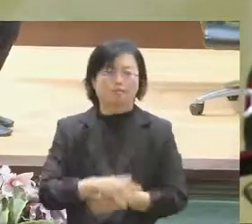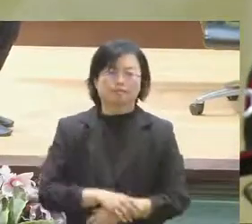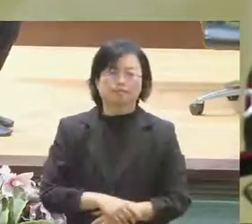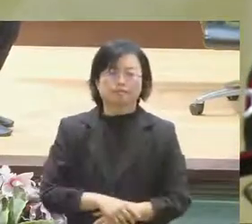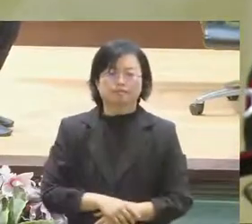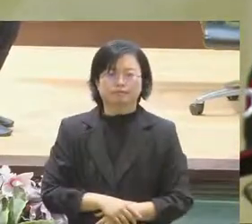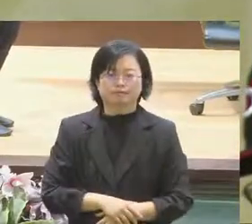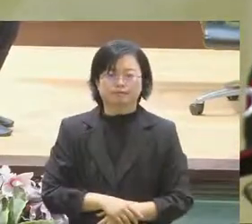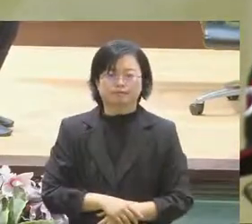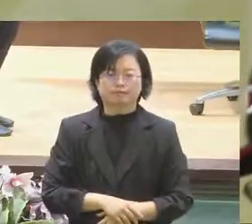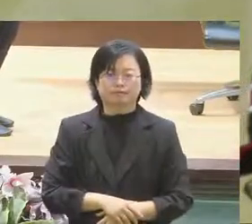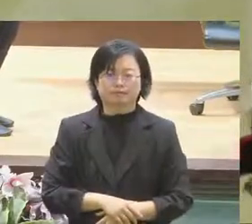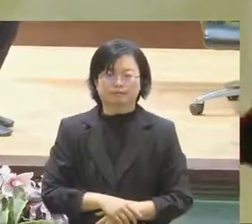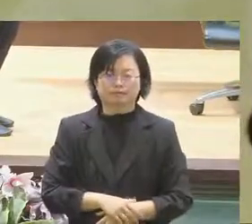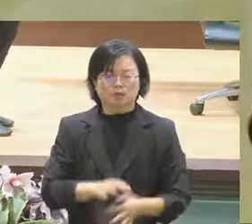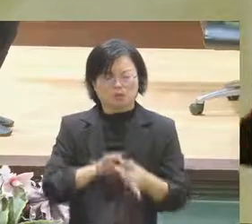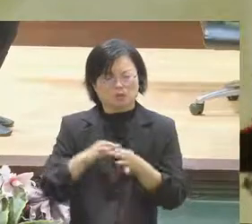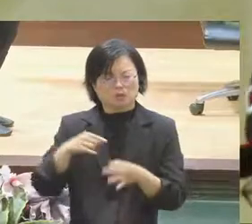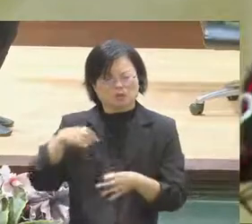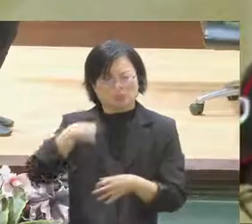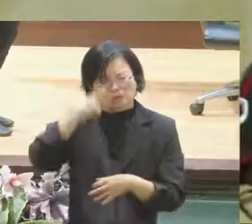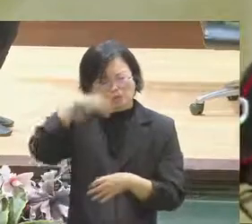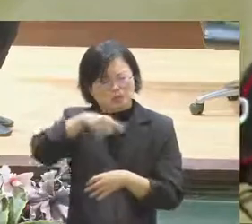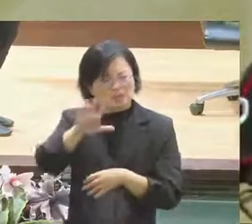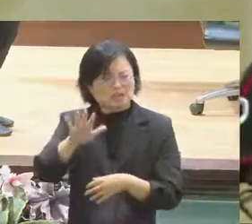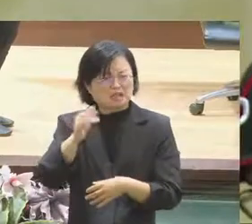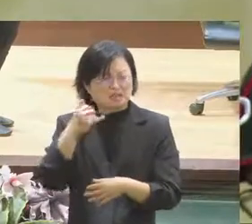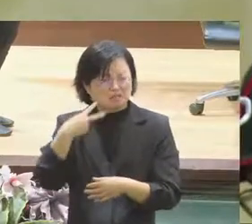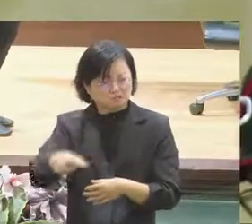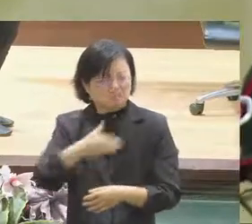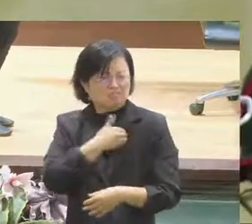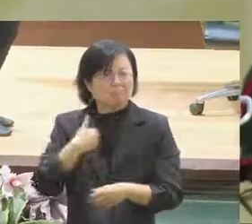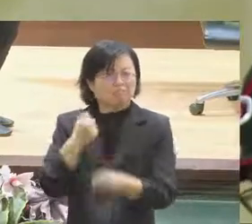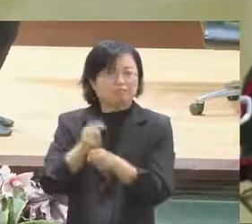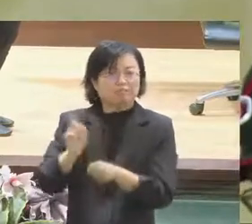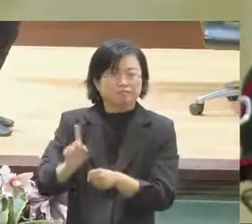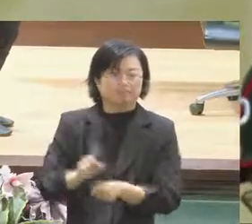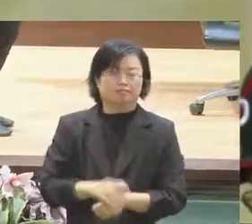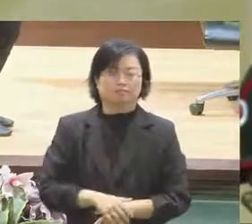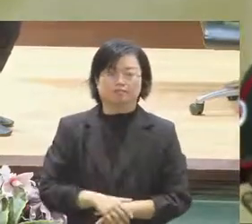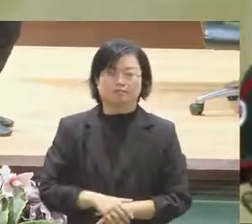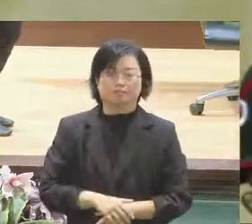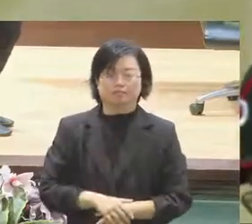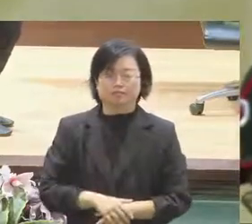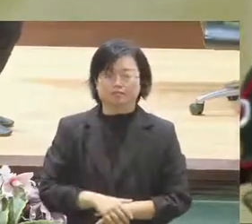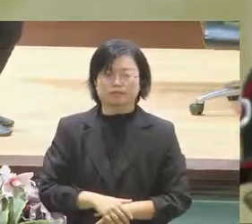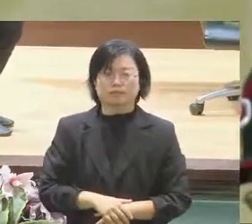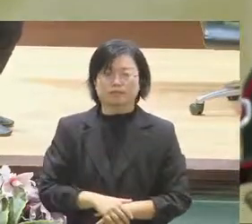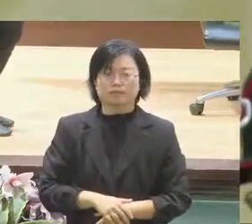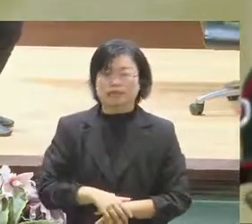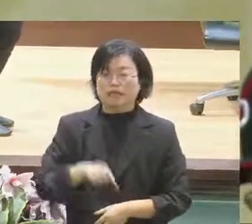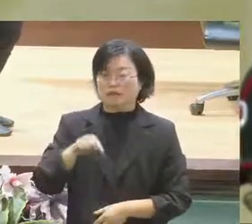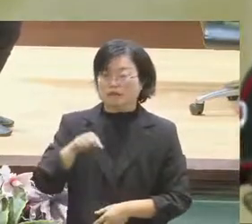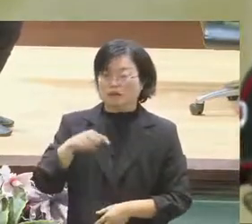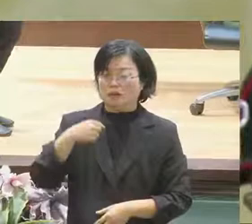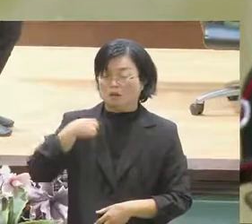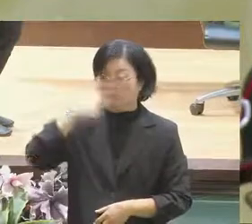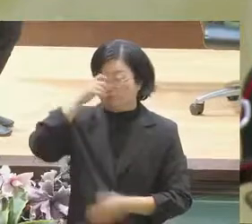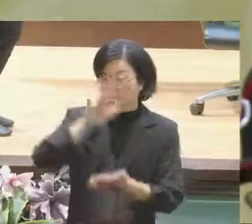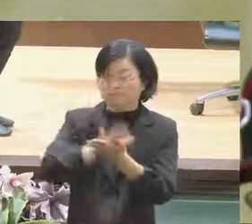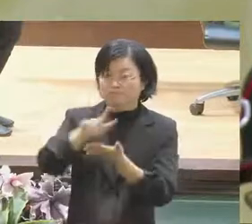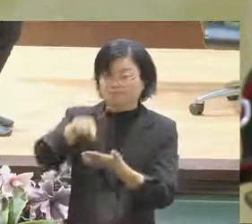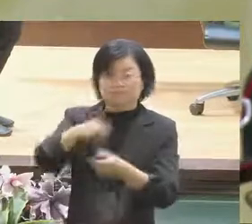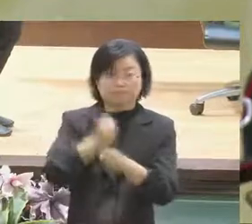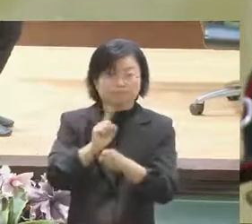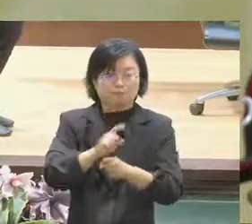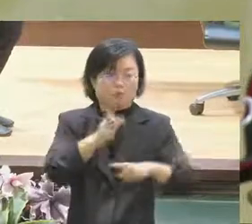受益人这边他们已经没有什么可以做。但我就是听到他们说他们接下来要做的事就是提升企业的那个